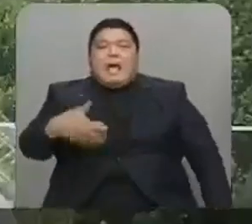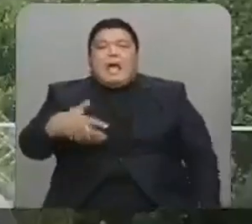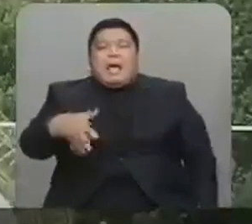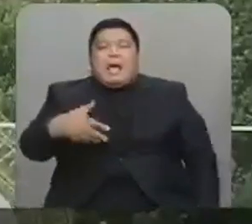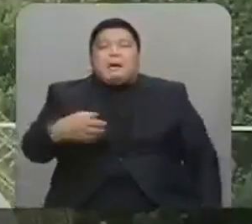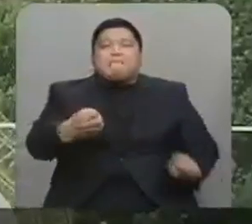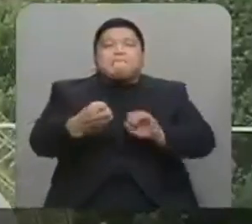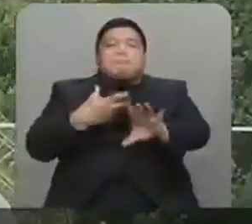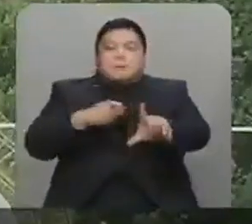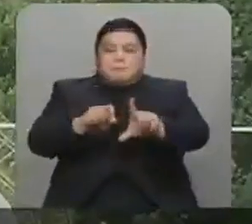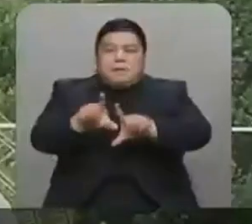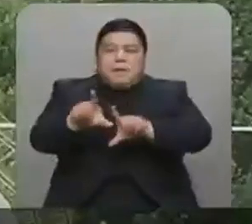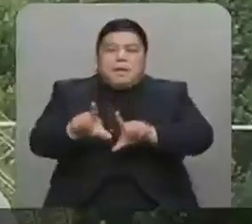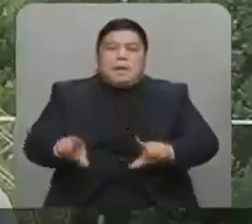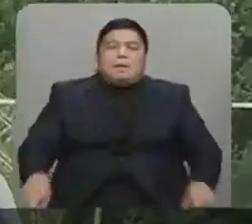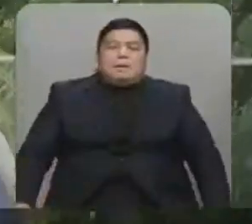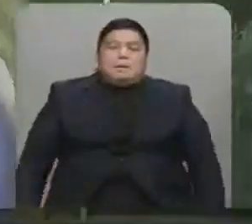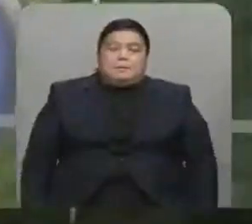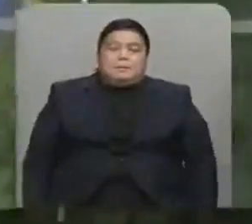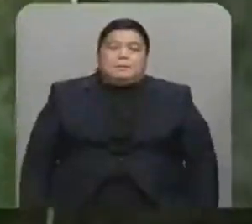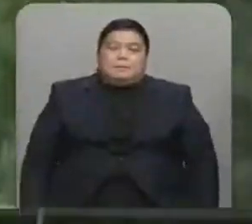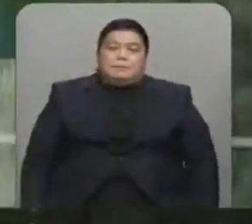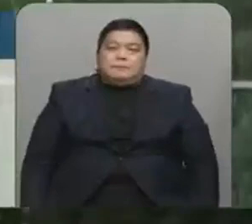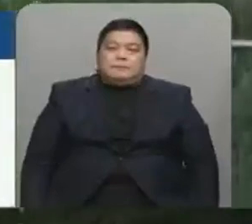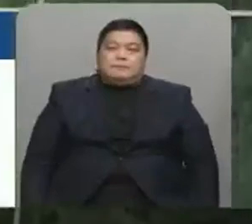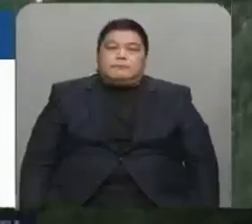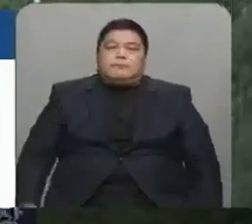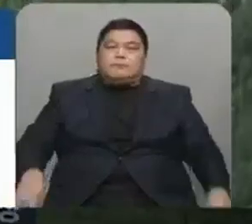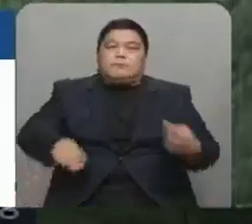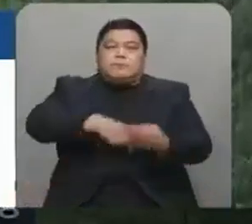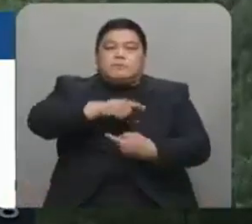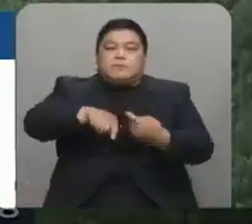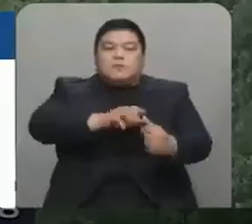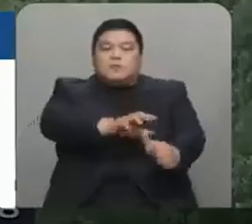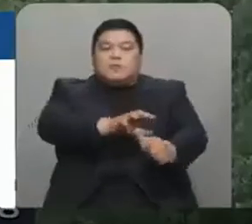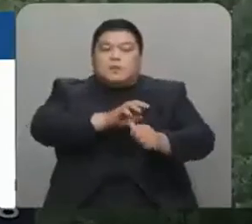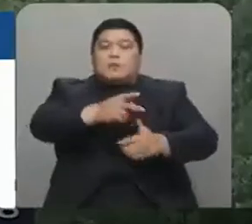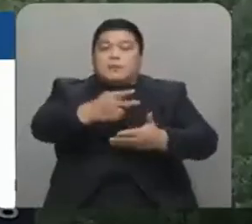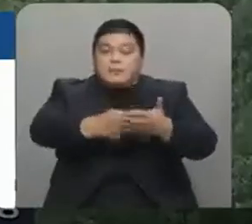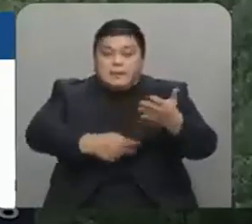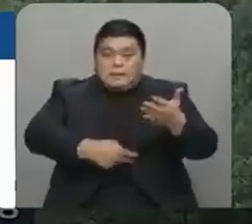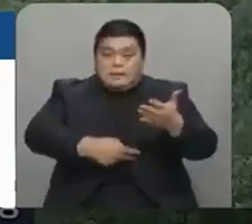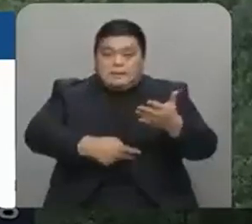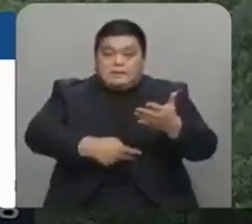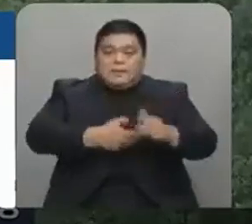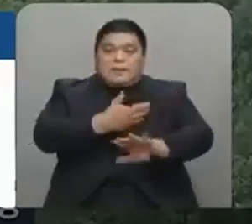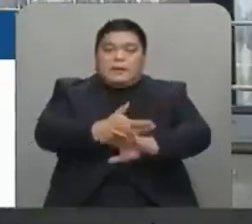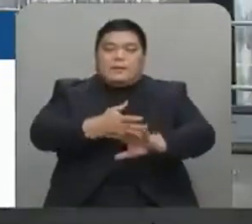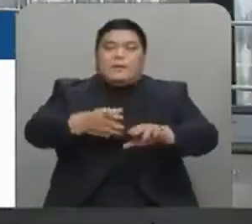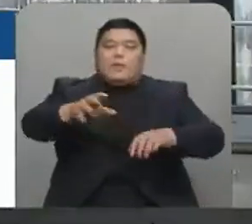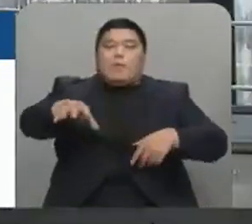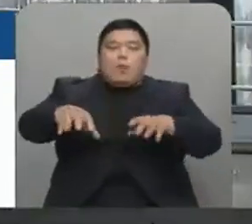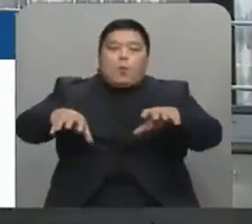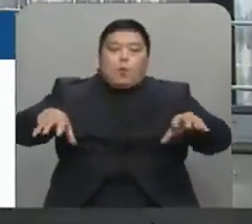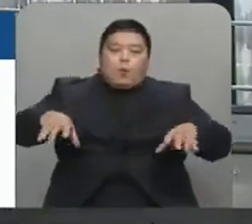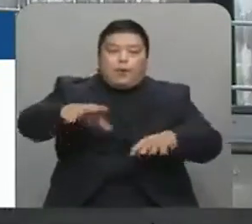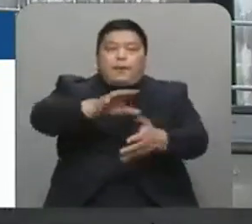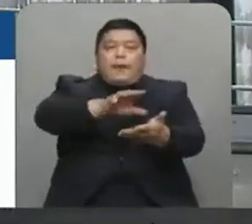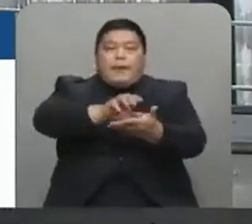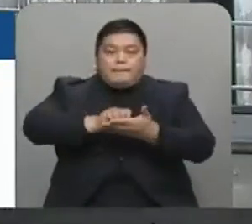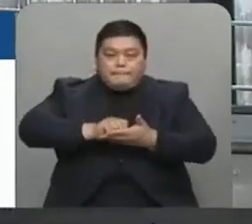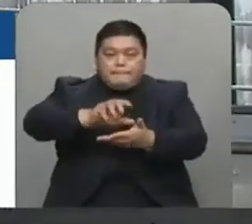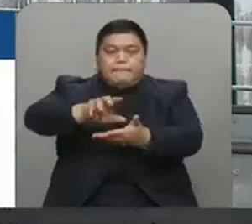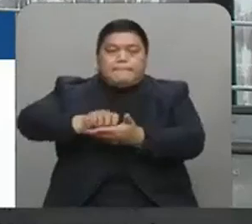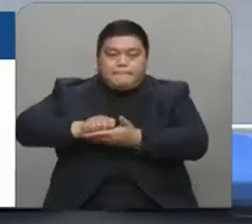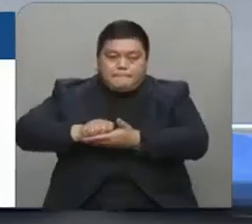답했습니다 다목적 하르모니아 프로그램으로 해서 외국사례 나 월드컵 경기장에 사례가 조화를 좀 중심으로 해서